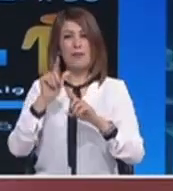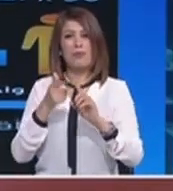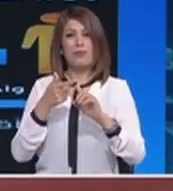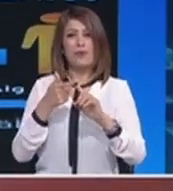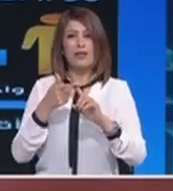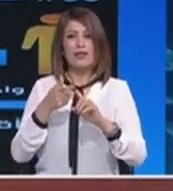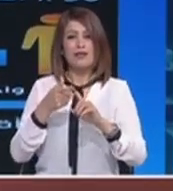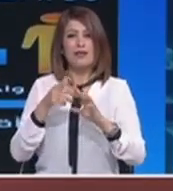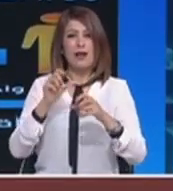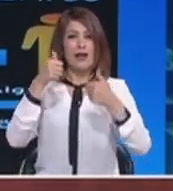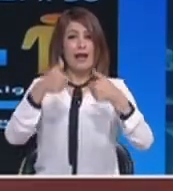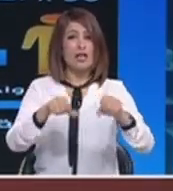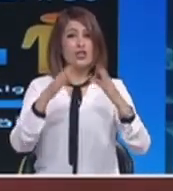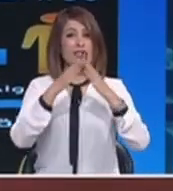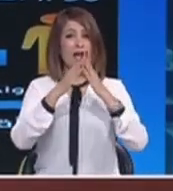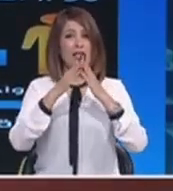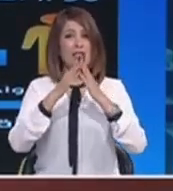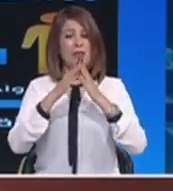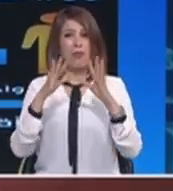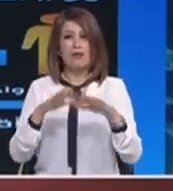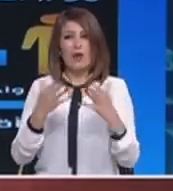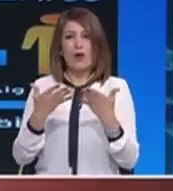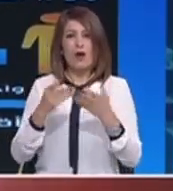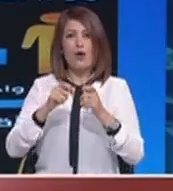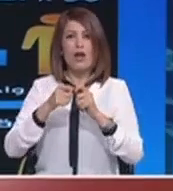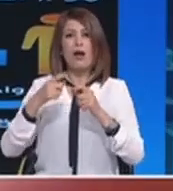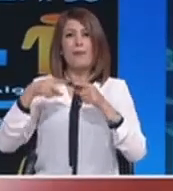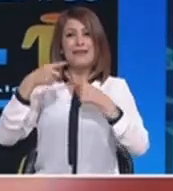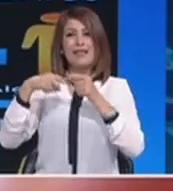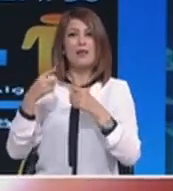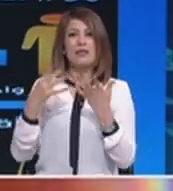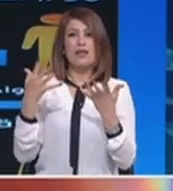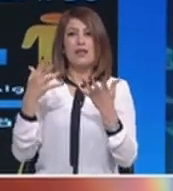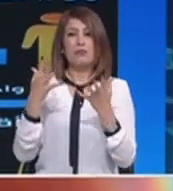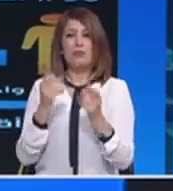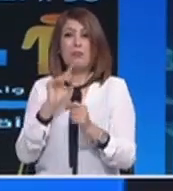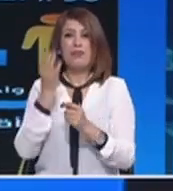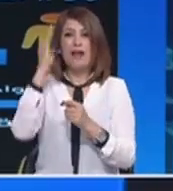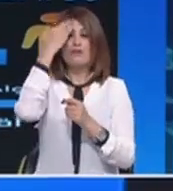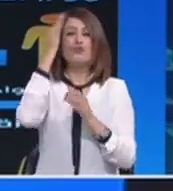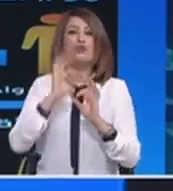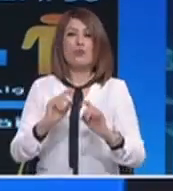رفع الحجر الصحي تدريجيا اه احنا اليوم